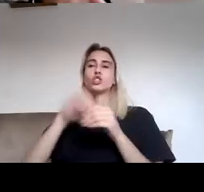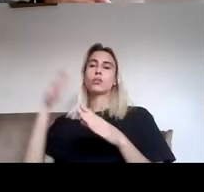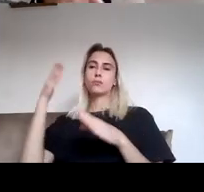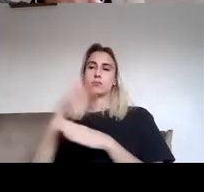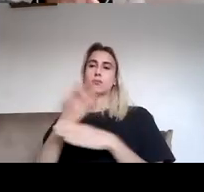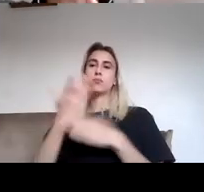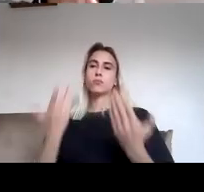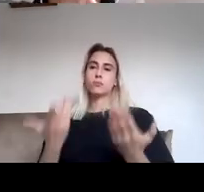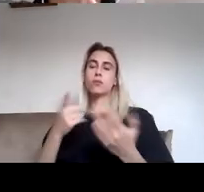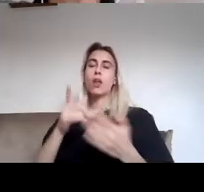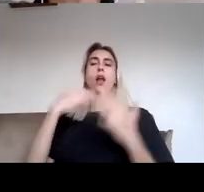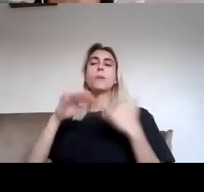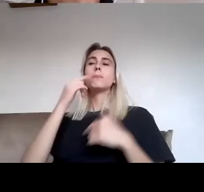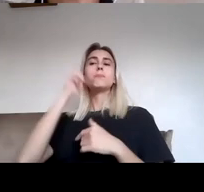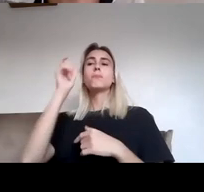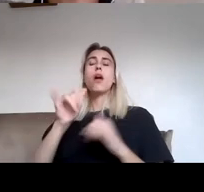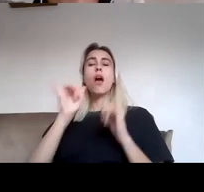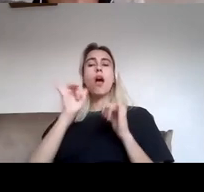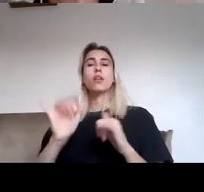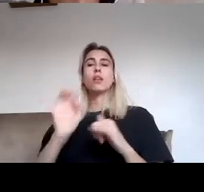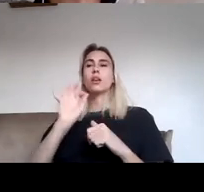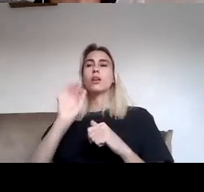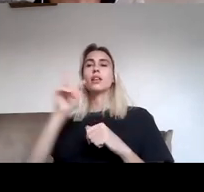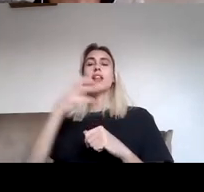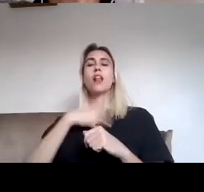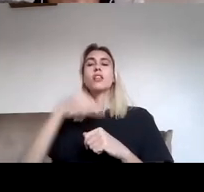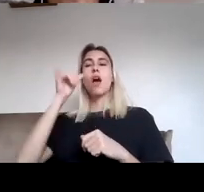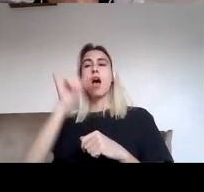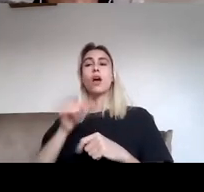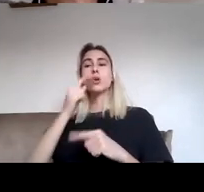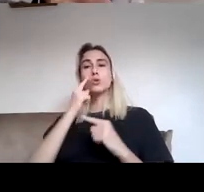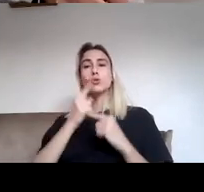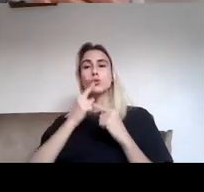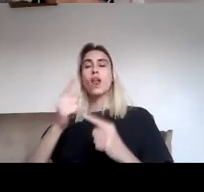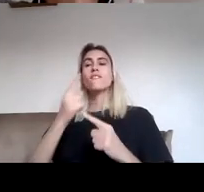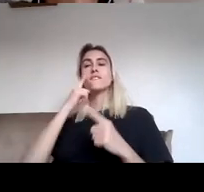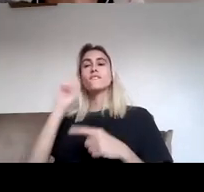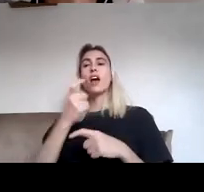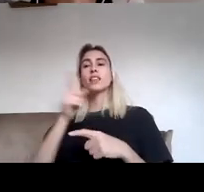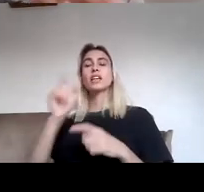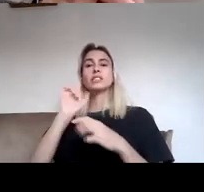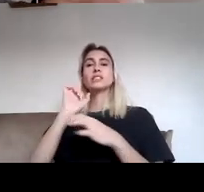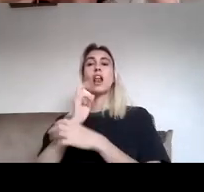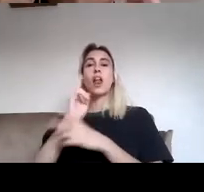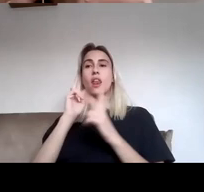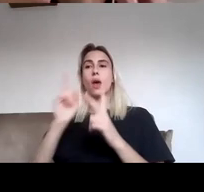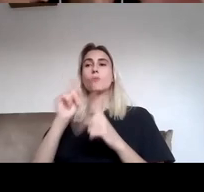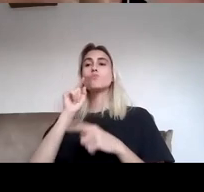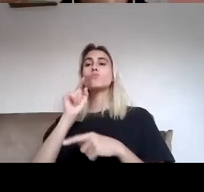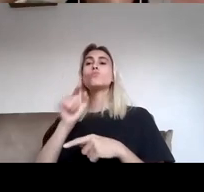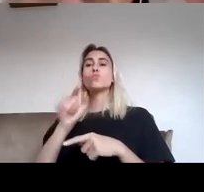Çünkü engelli bireylerin de aynı şekilde kendi haklarına yönelik farkındalıklarının sağlanarak bunların